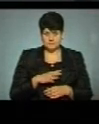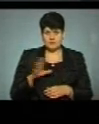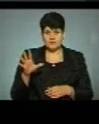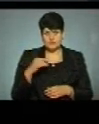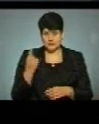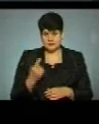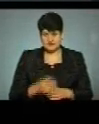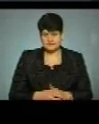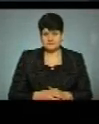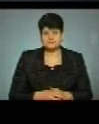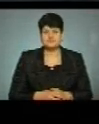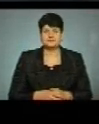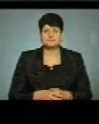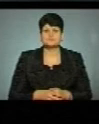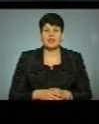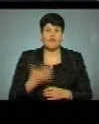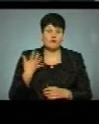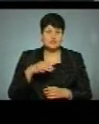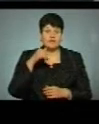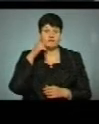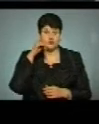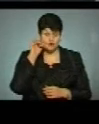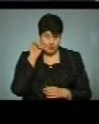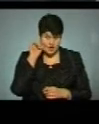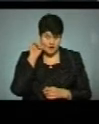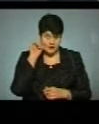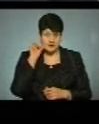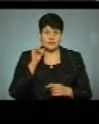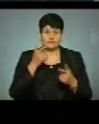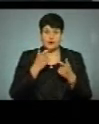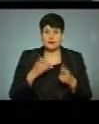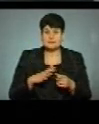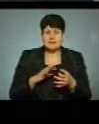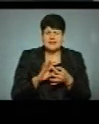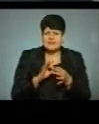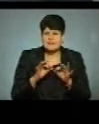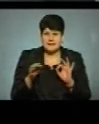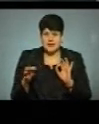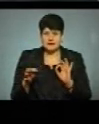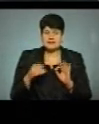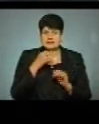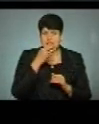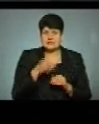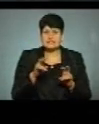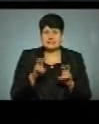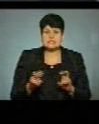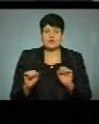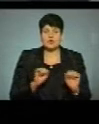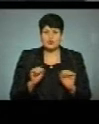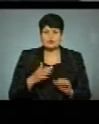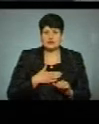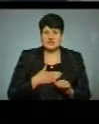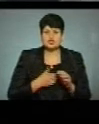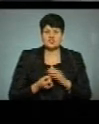області. Вже вчора інформація була така більш детальна, сказали, що на засіданні уряду наші джерела,